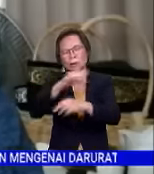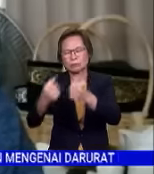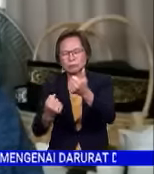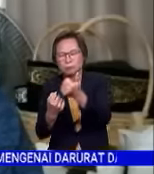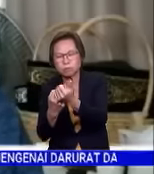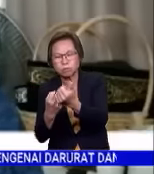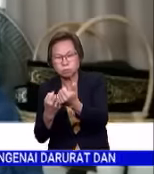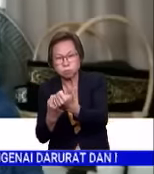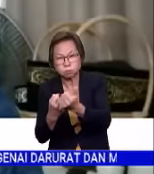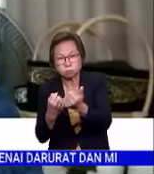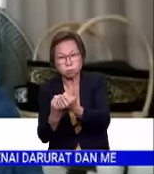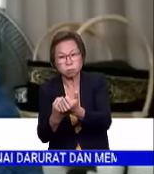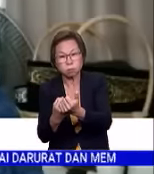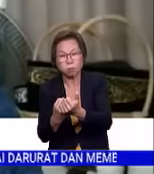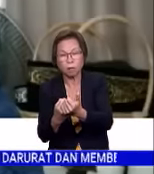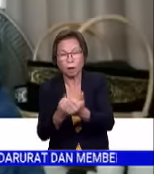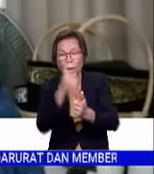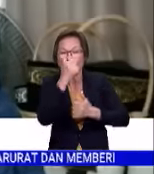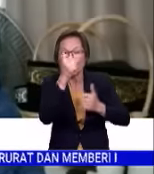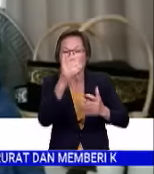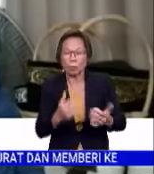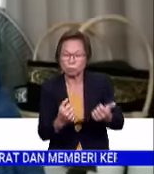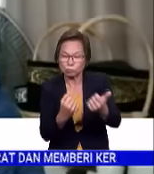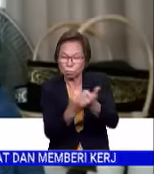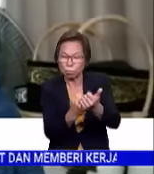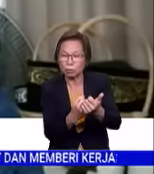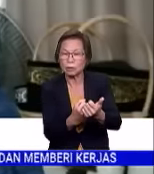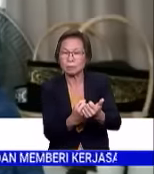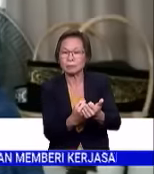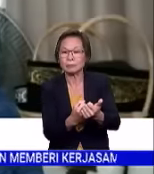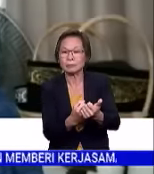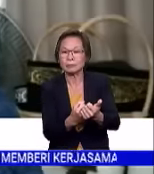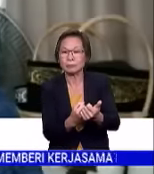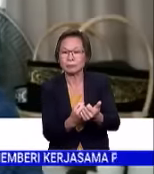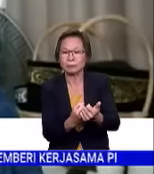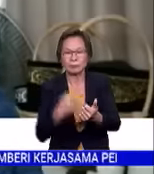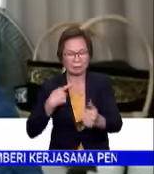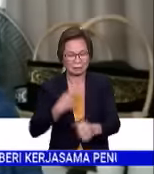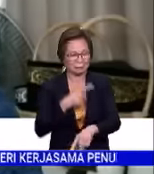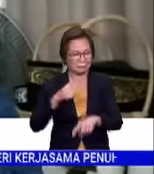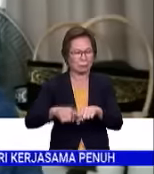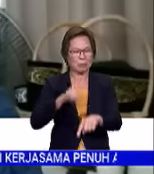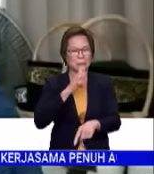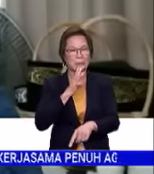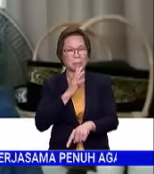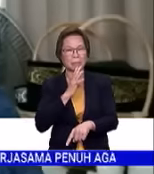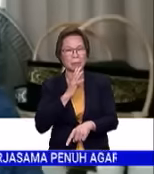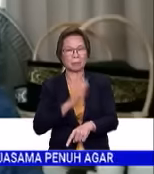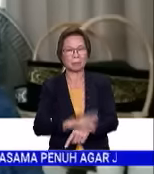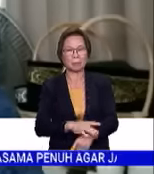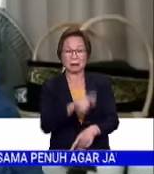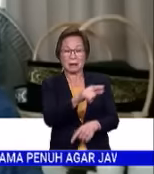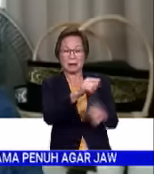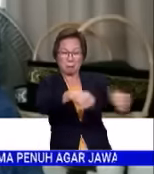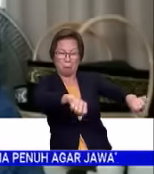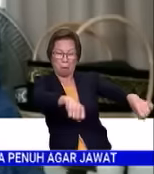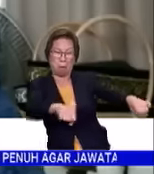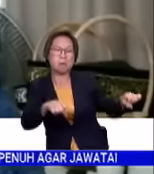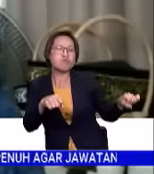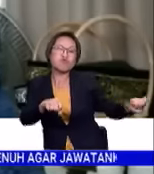yang diberikan oleh peminat juga tidak boleh kita katakan meletakkan seseorang pelumba itu